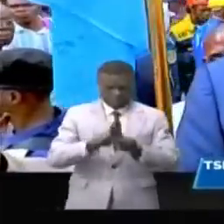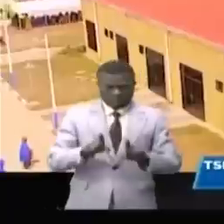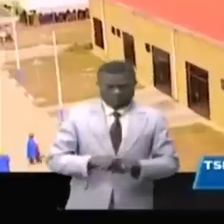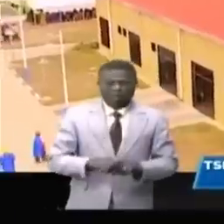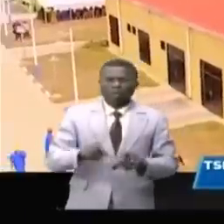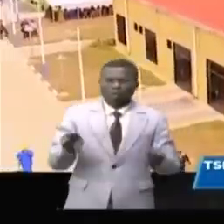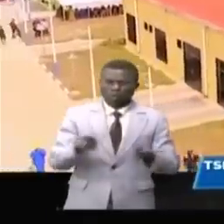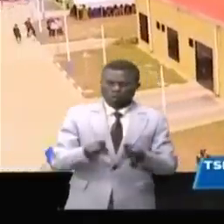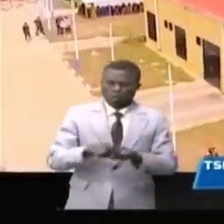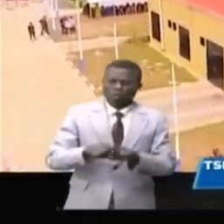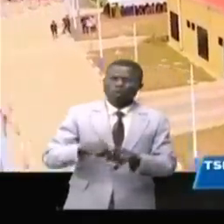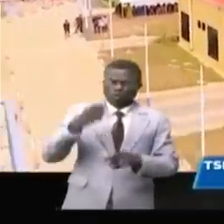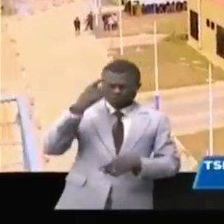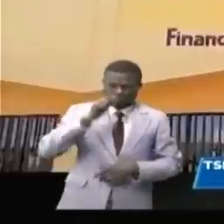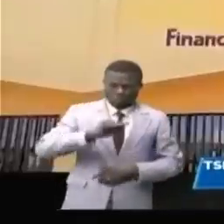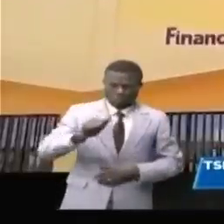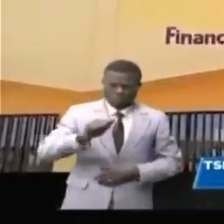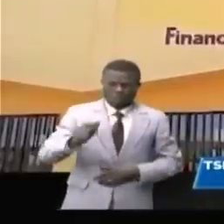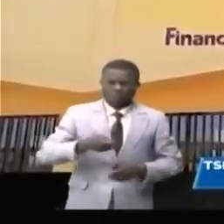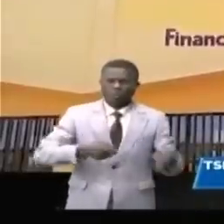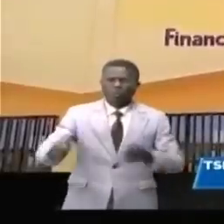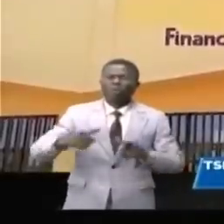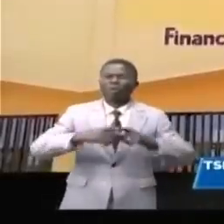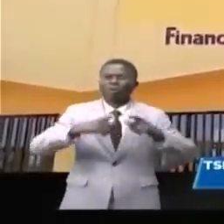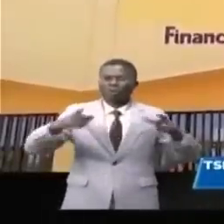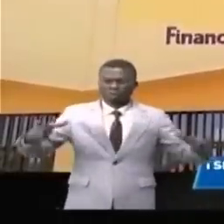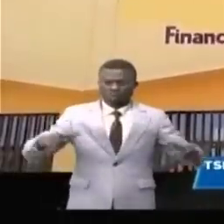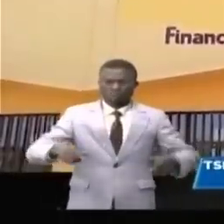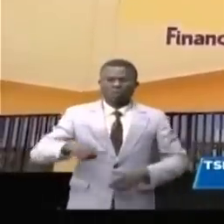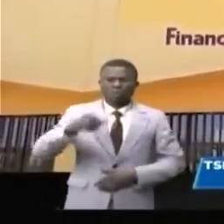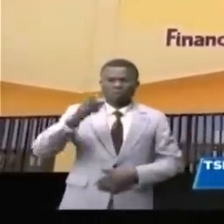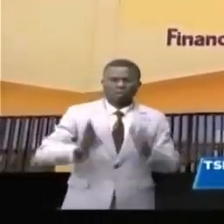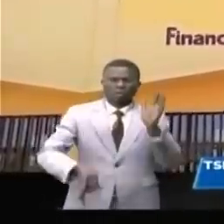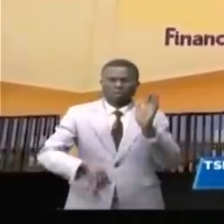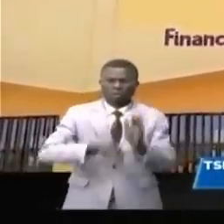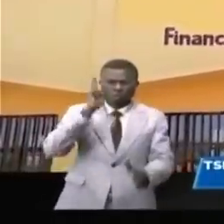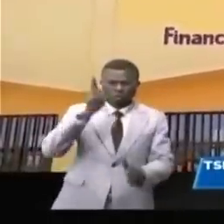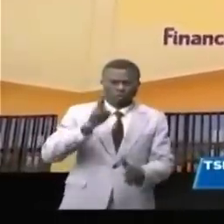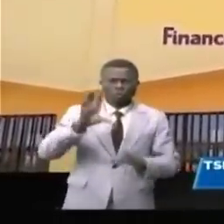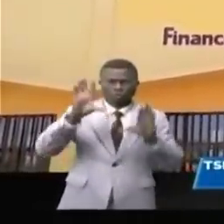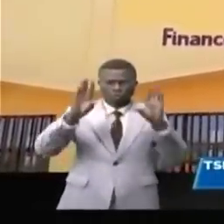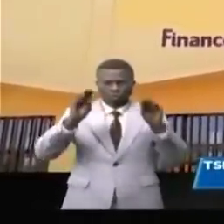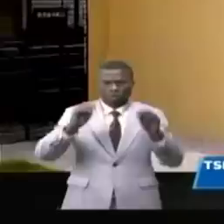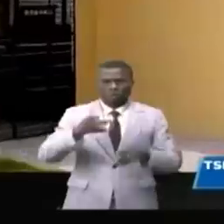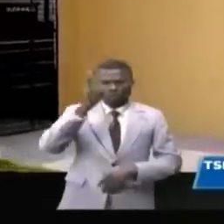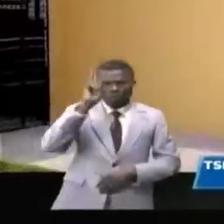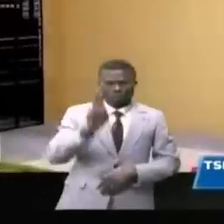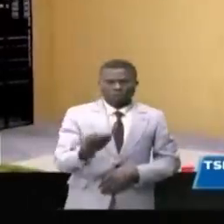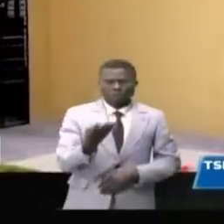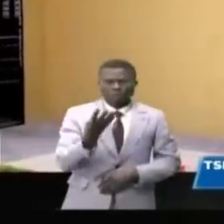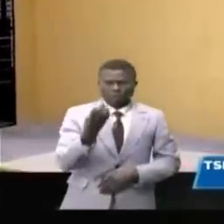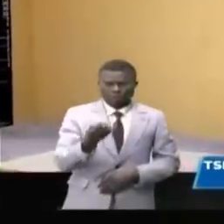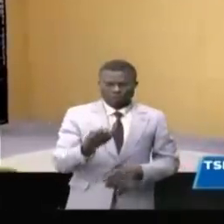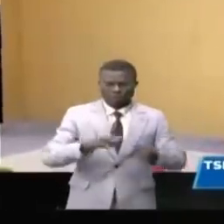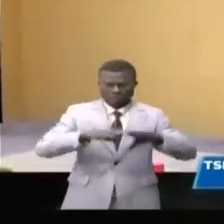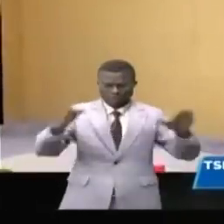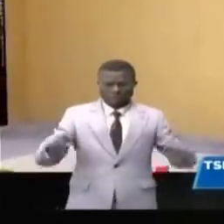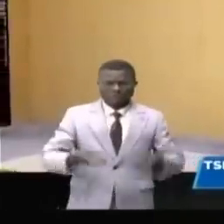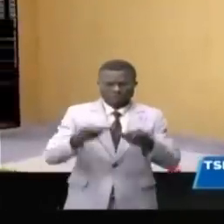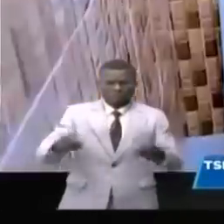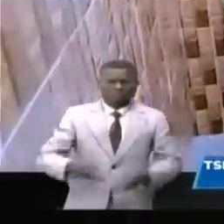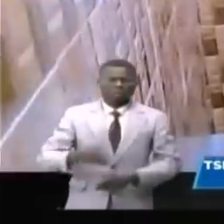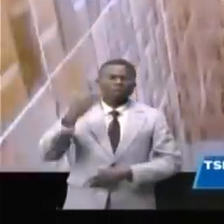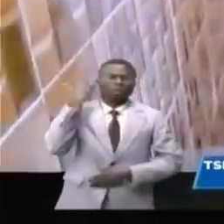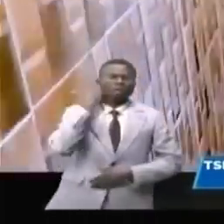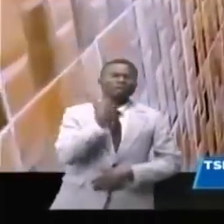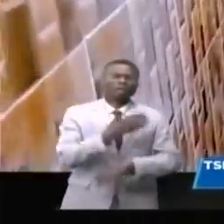responsabilité. Ce grand marché moderne comprend en son sein 12 magasins, 240 étalages, un abattoir répondant